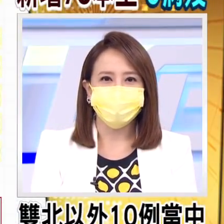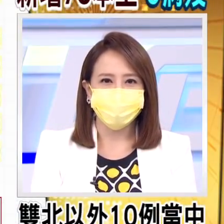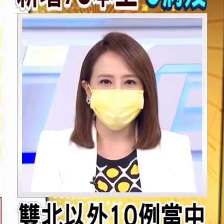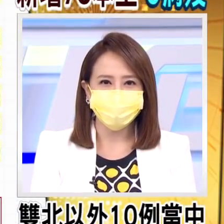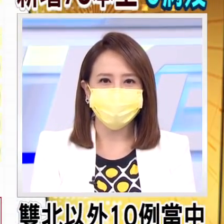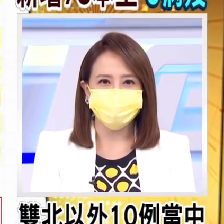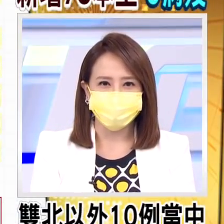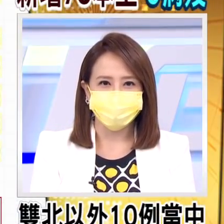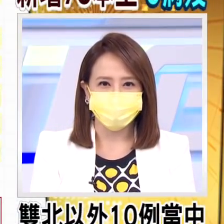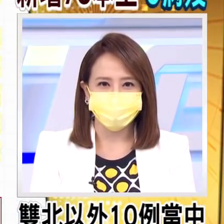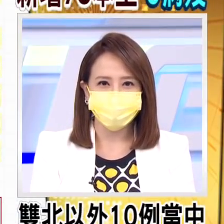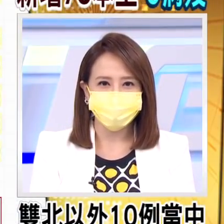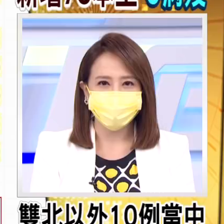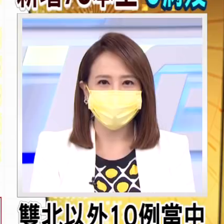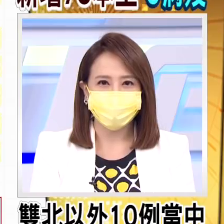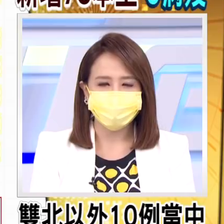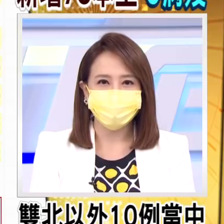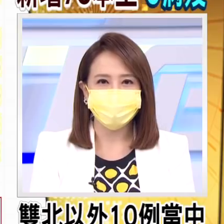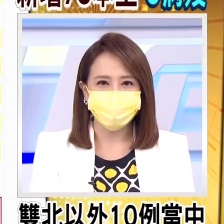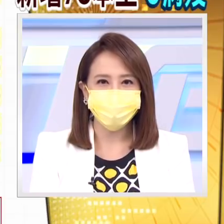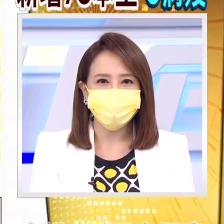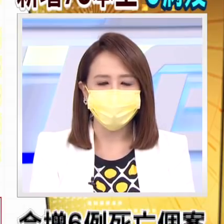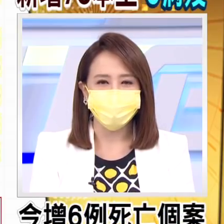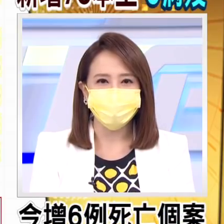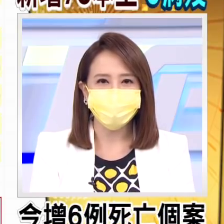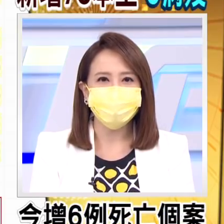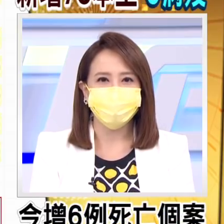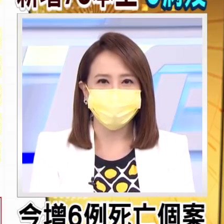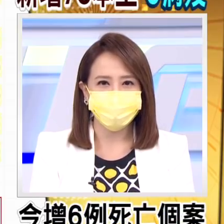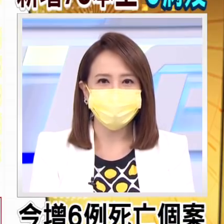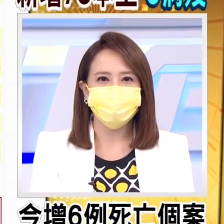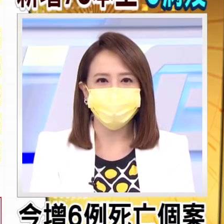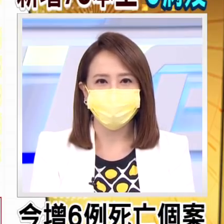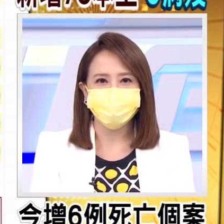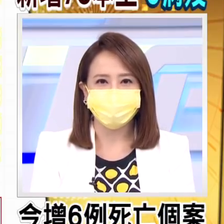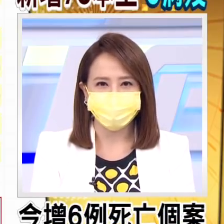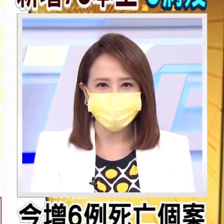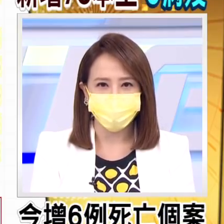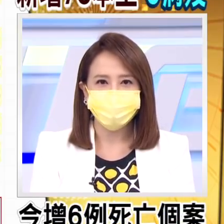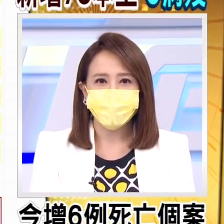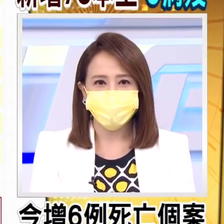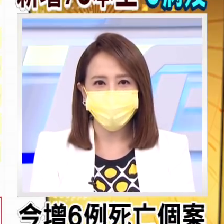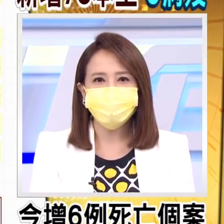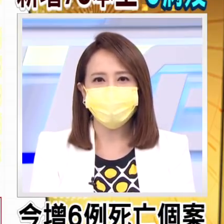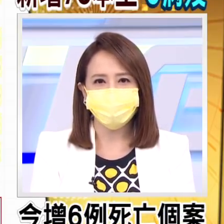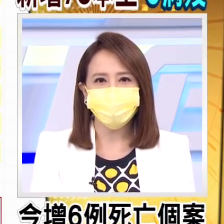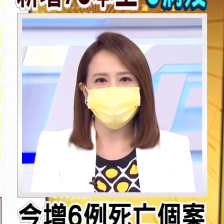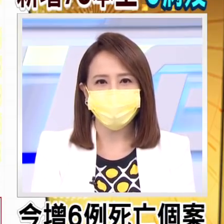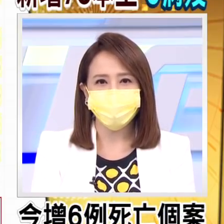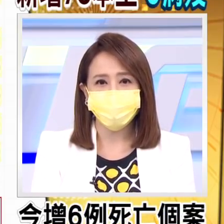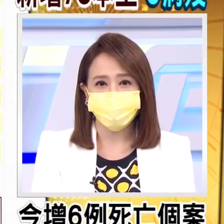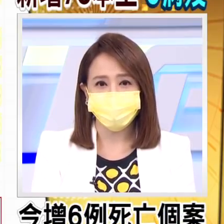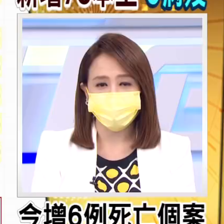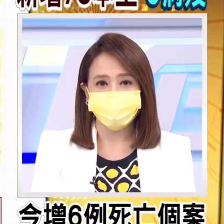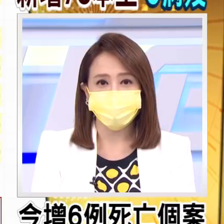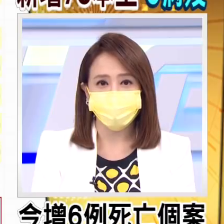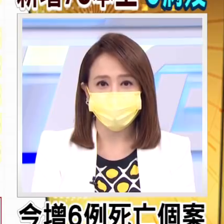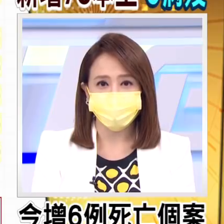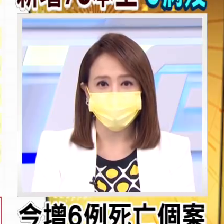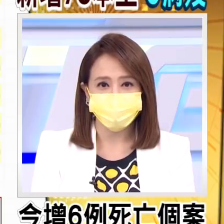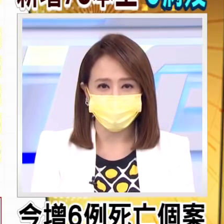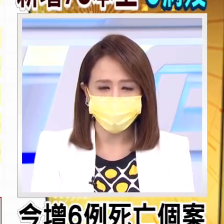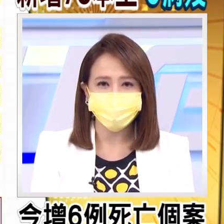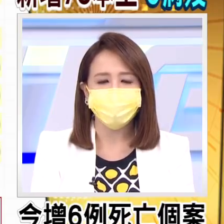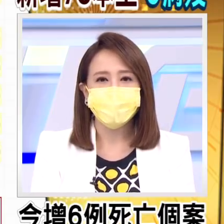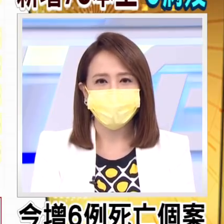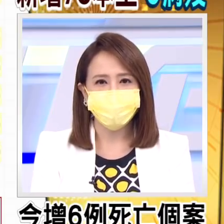农产力拼要让4000名的承销商跟摊商的相关人员筛检完阴性就可以打疫苗。不过呢，今天在万大国小这边呢，